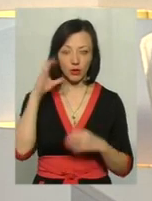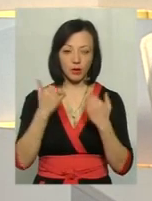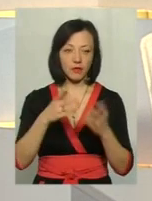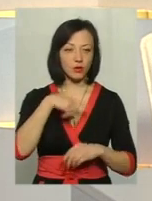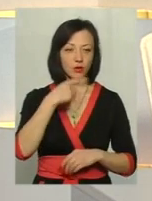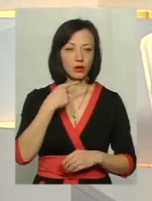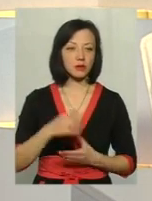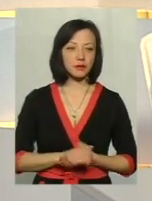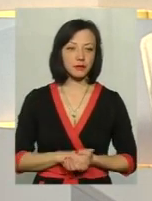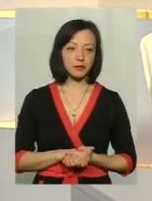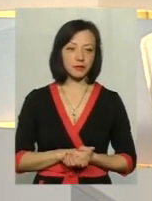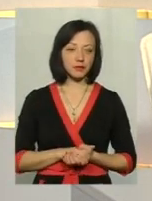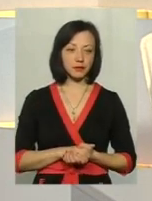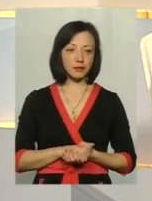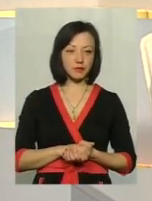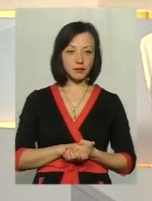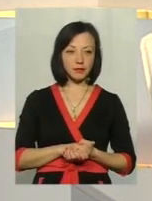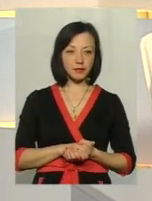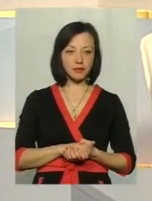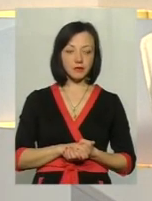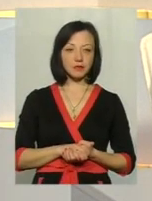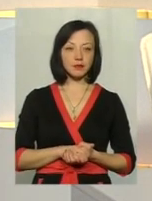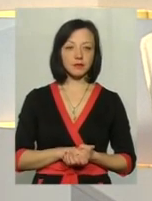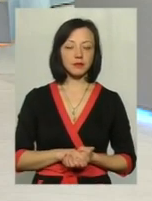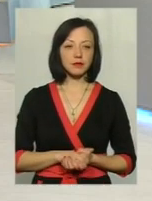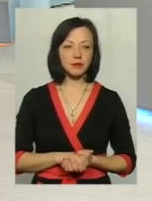будь ласка, слухаємо вас. Я би